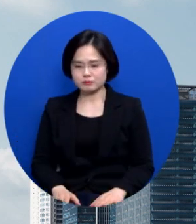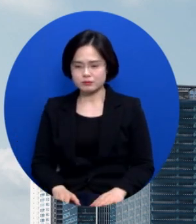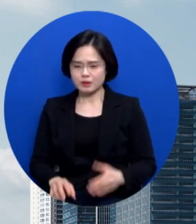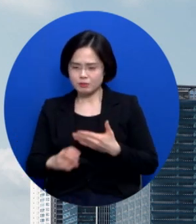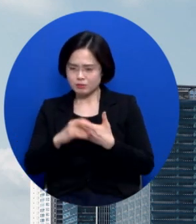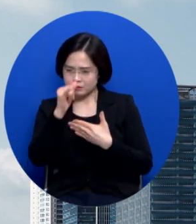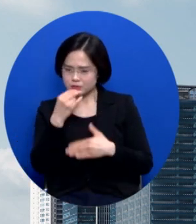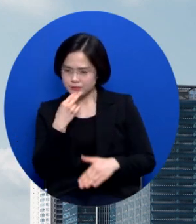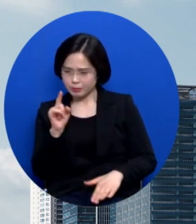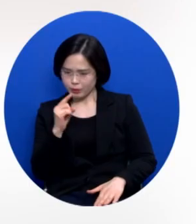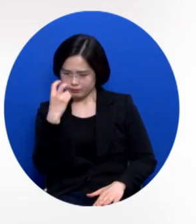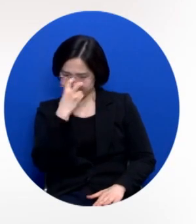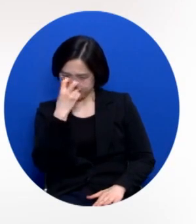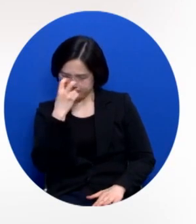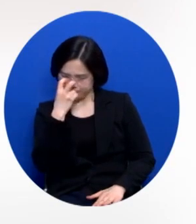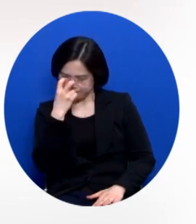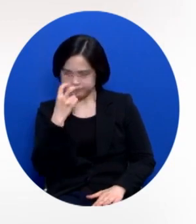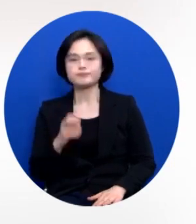실시했습니다.